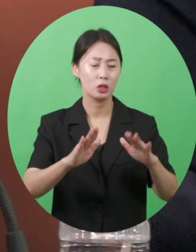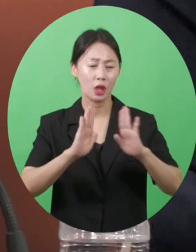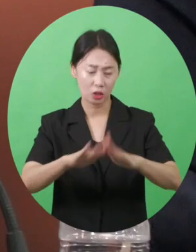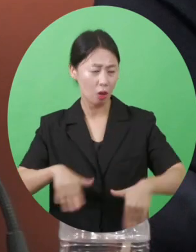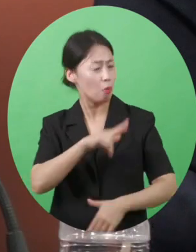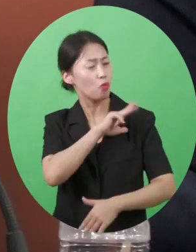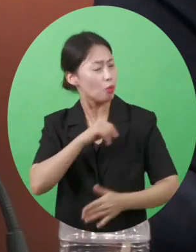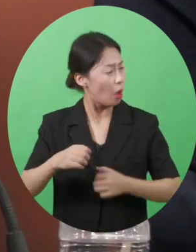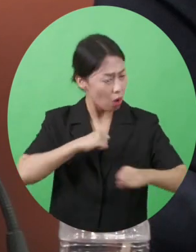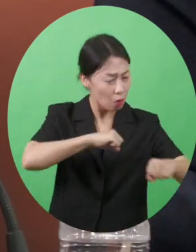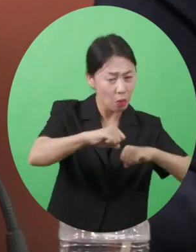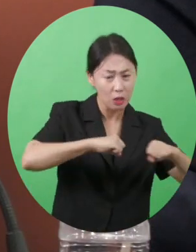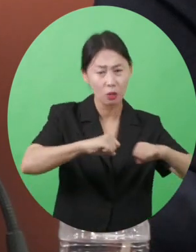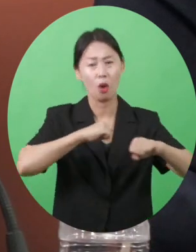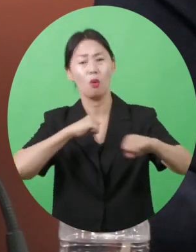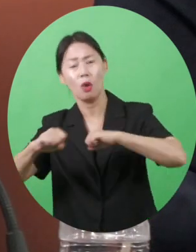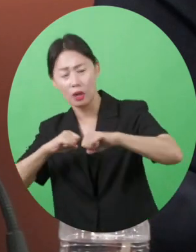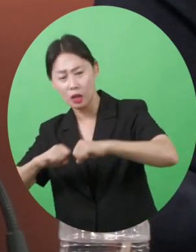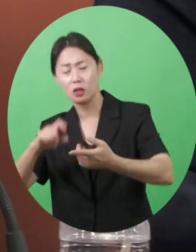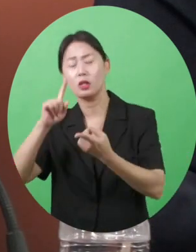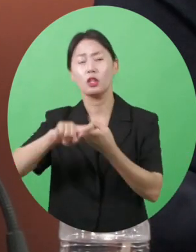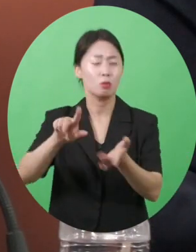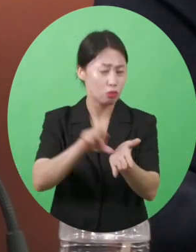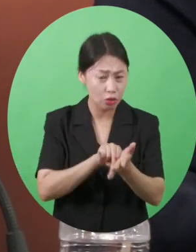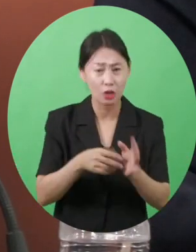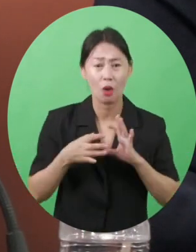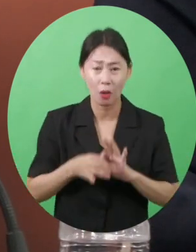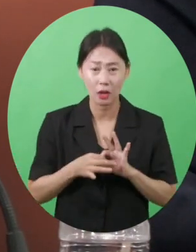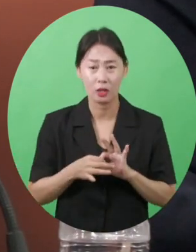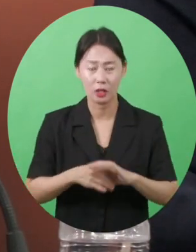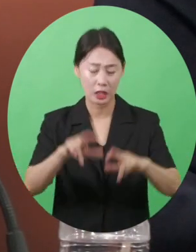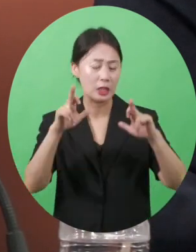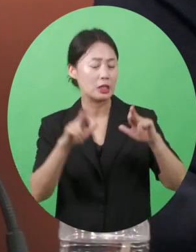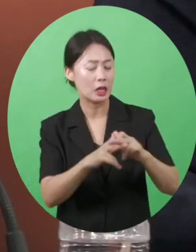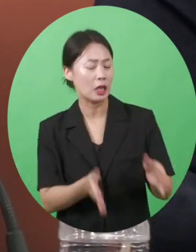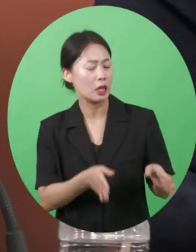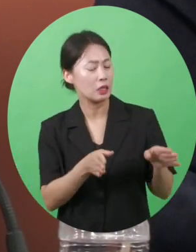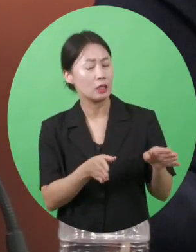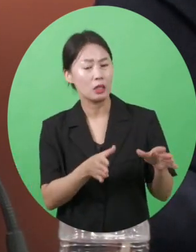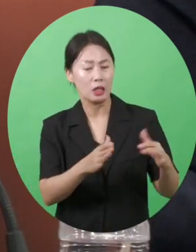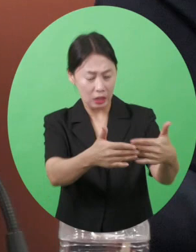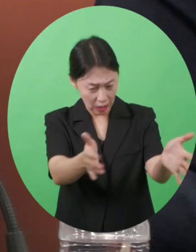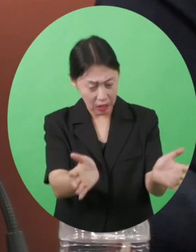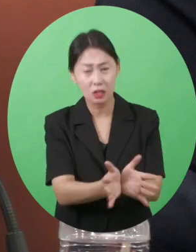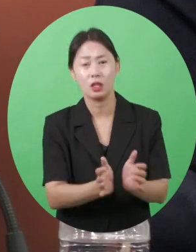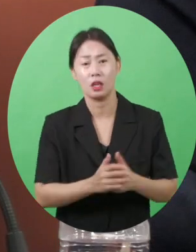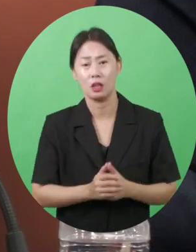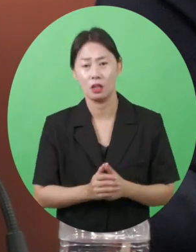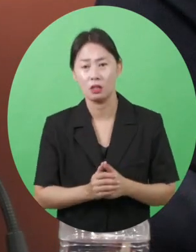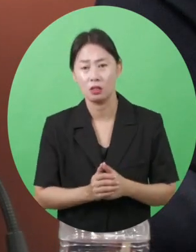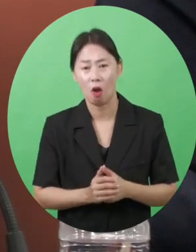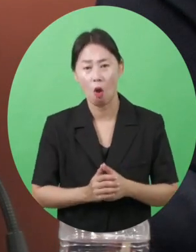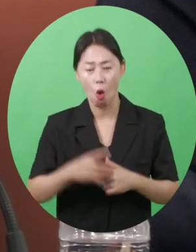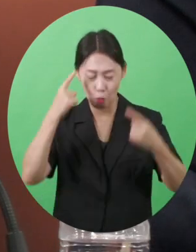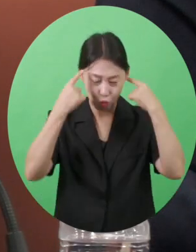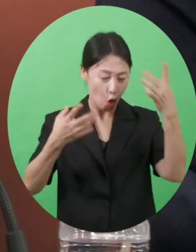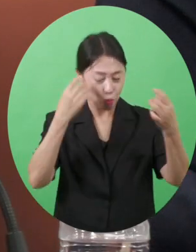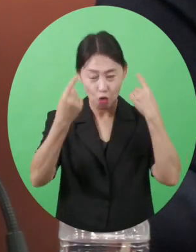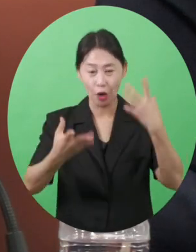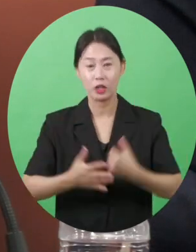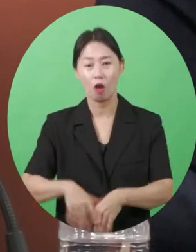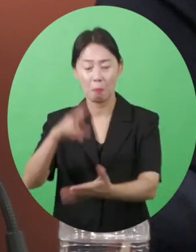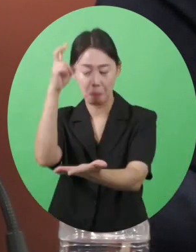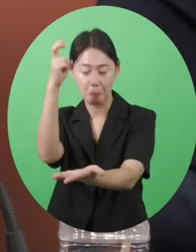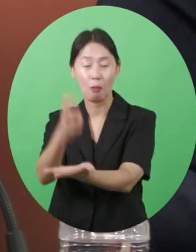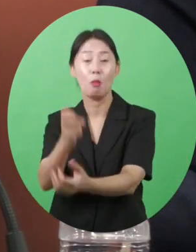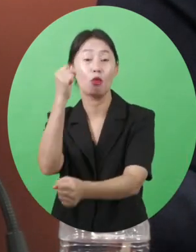과정에서 위에서 제기한 문제들에 대해서 장애인 단체들의 의견을 모아서 입법 조례를